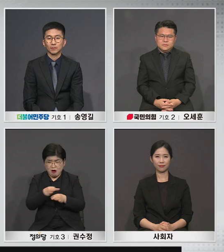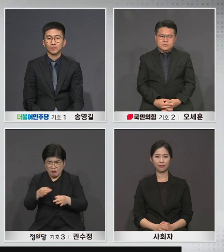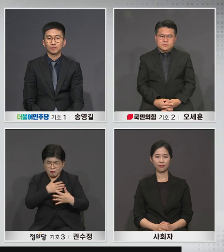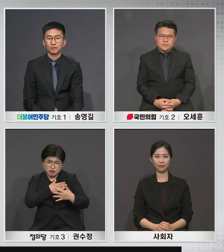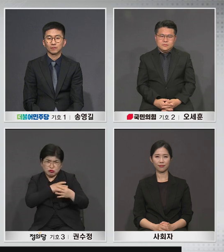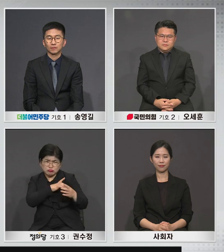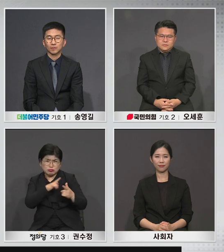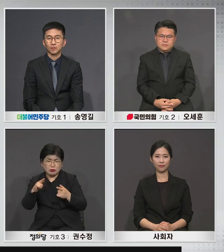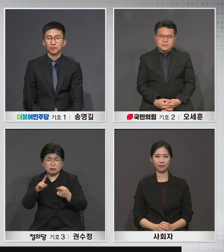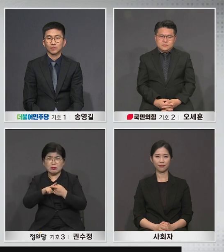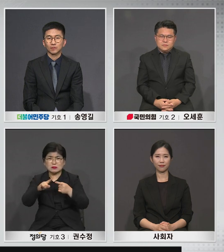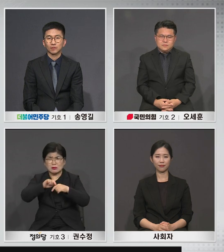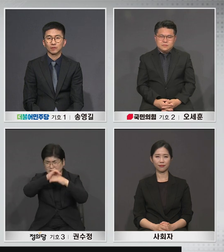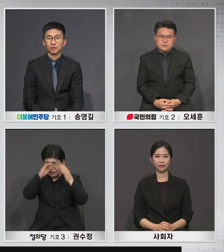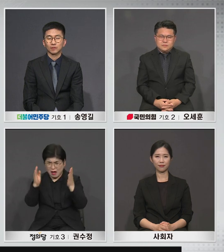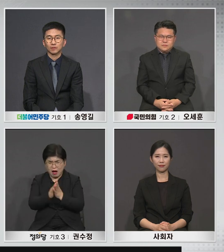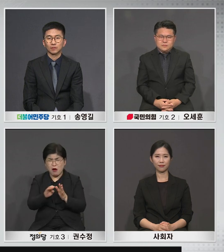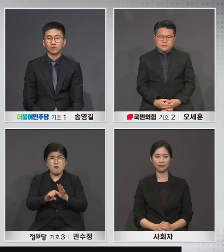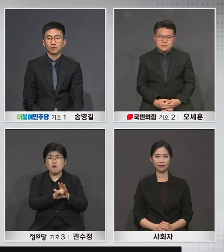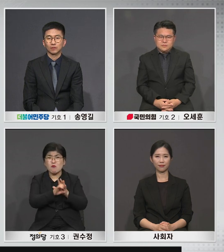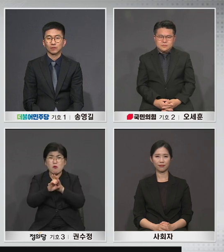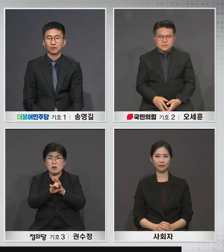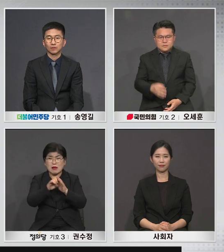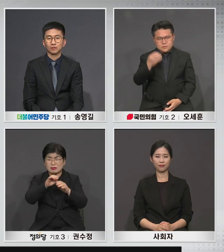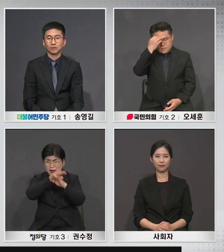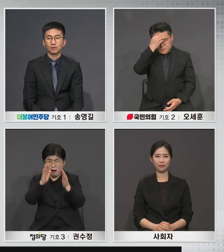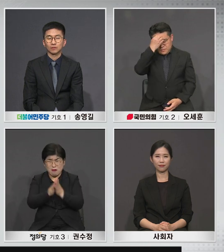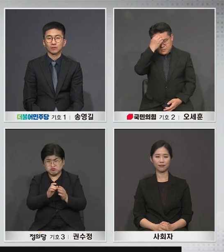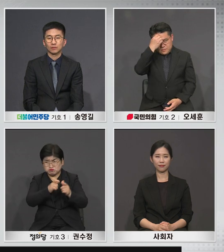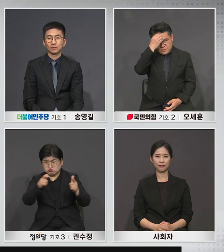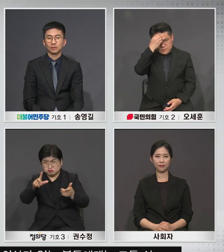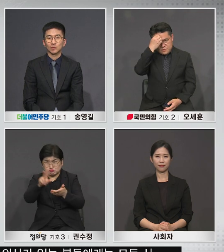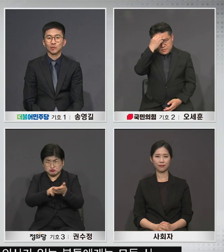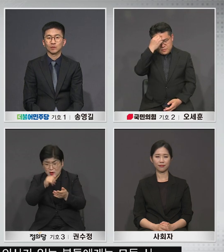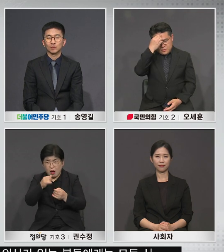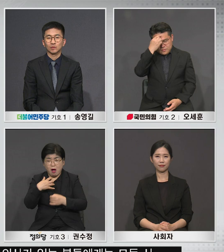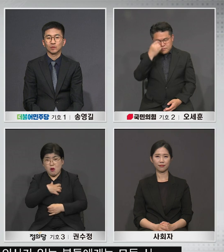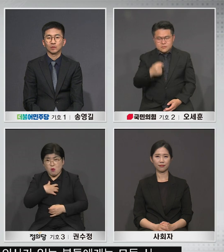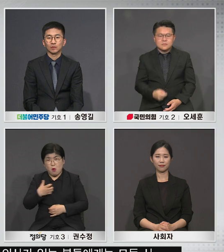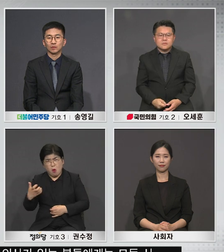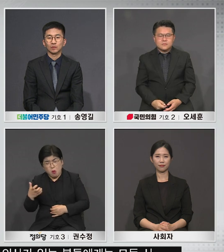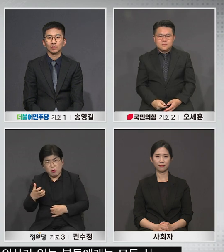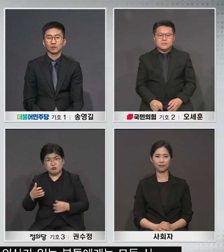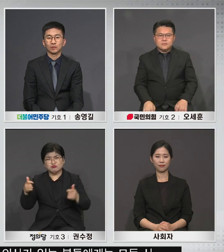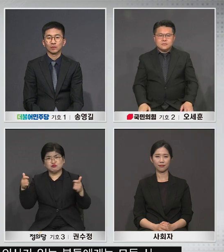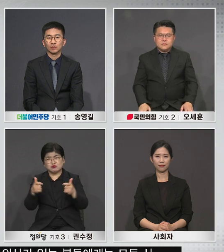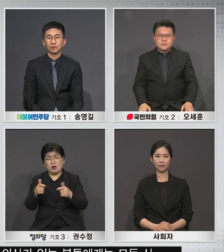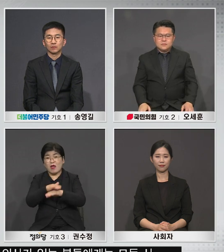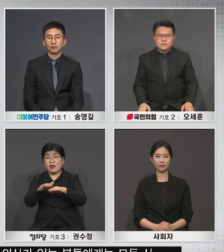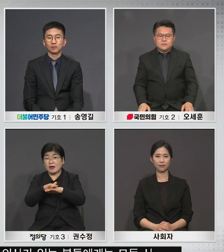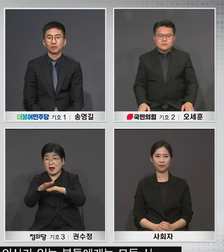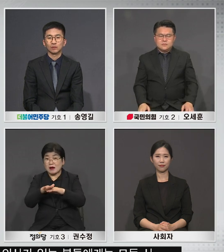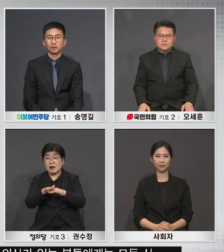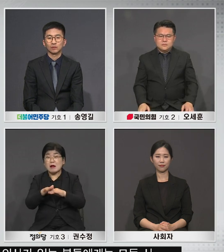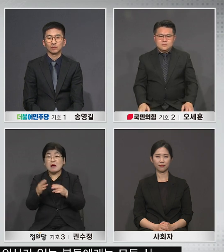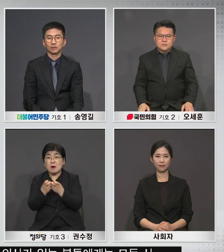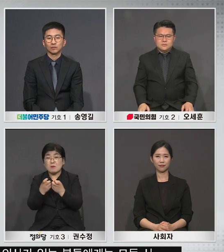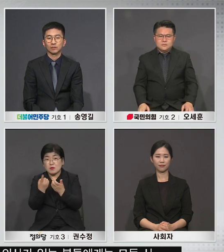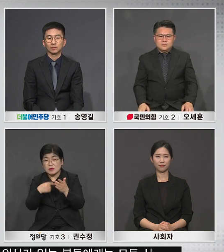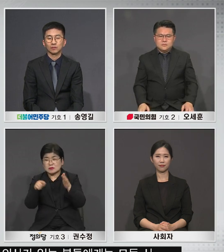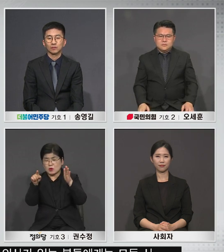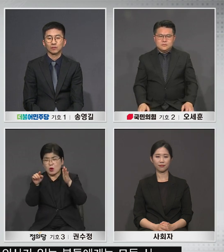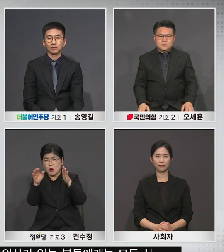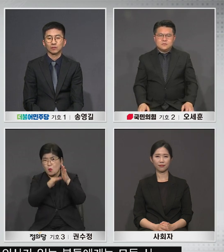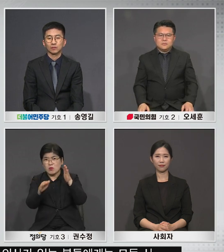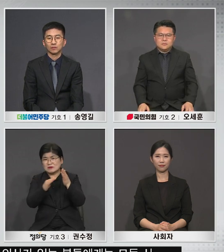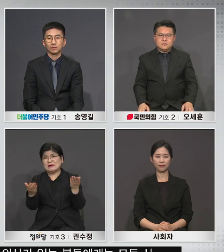일상이 될 포스트 코로나 시절에 우리가 개인의 보통을 감내해야 될 실업과 불안을 해결할 유일한 수단으로써 공공히 일자리를 만들어 나가는